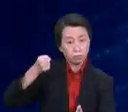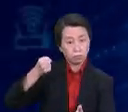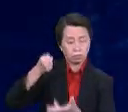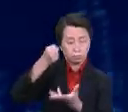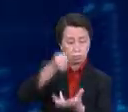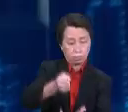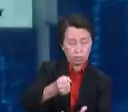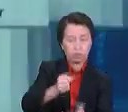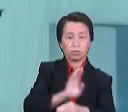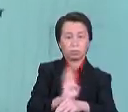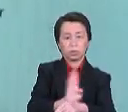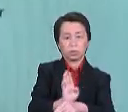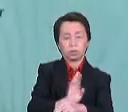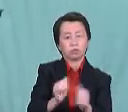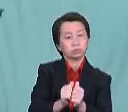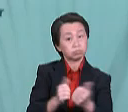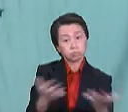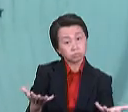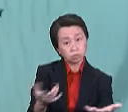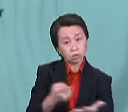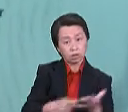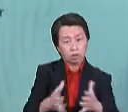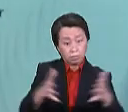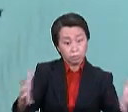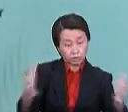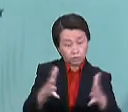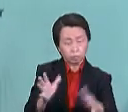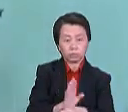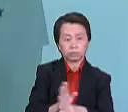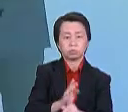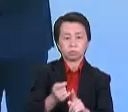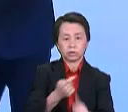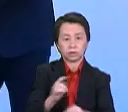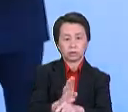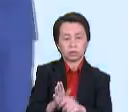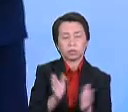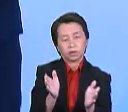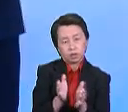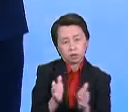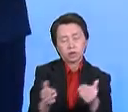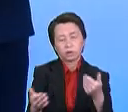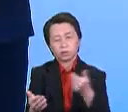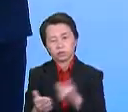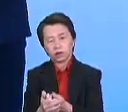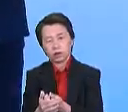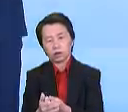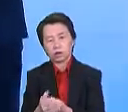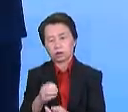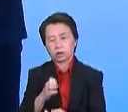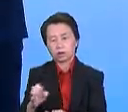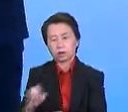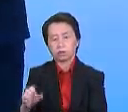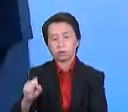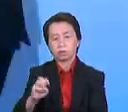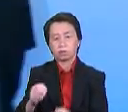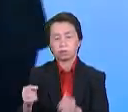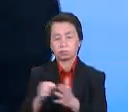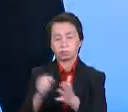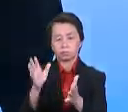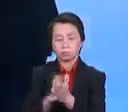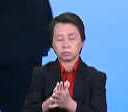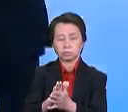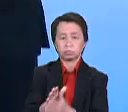modal kepada perniagaan tanpa mengira saiz operasi dari usahawan mikro hingga ke entiti tersenarai bursa.